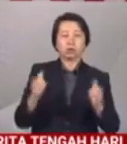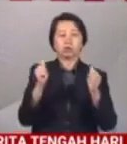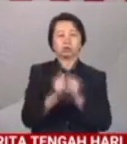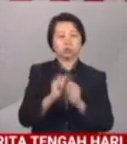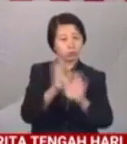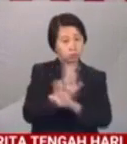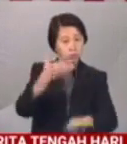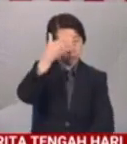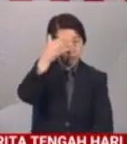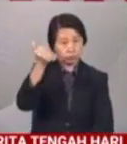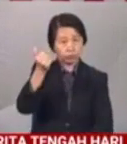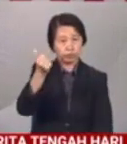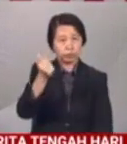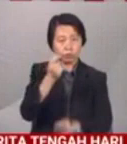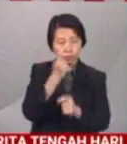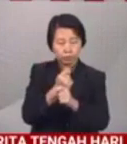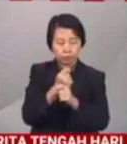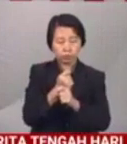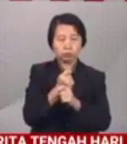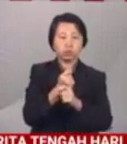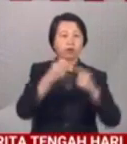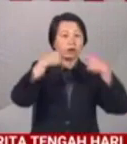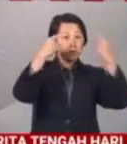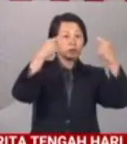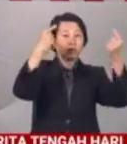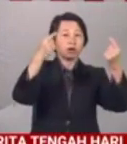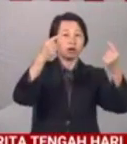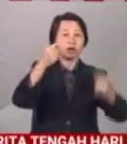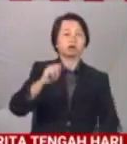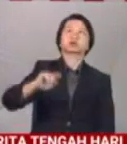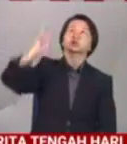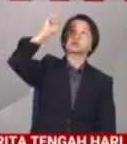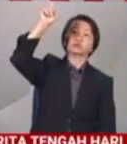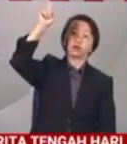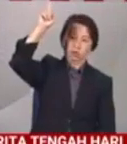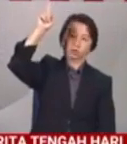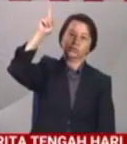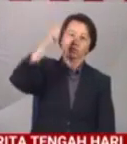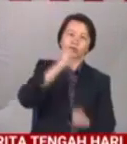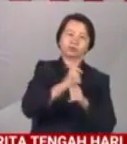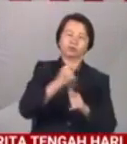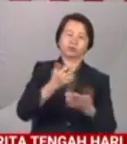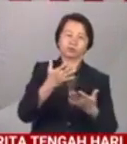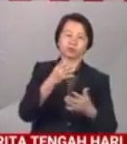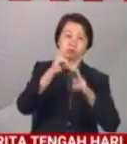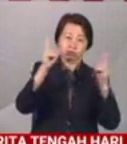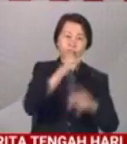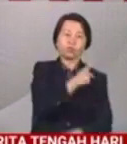lupa, penentu kejayaan kita ialah Tuhan Yang Maha Kuasa.